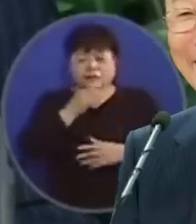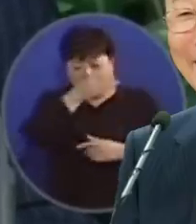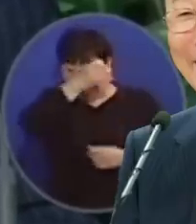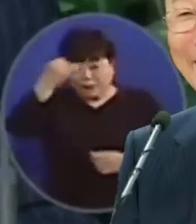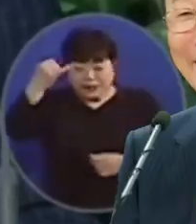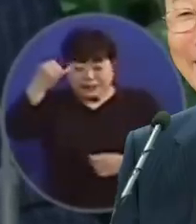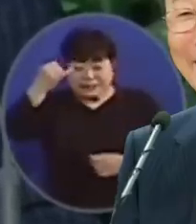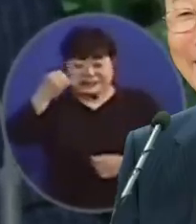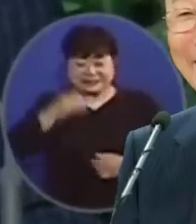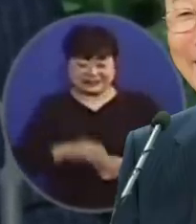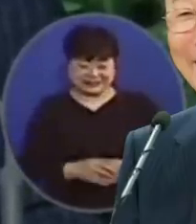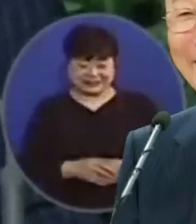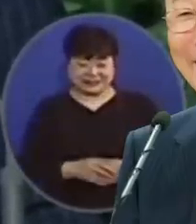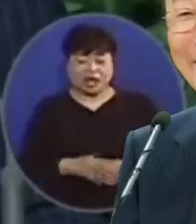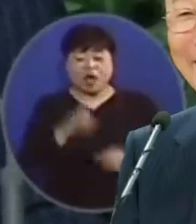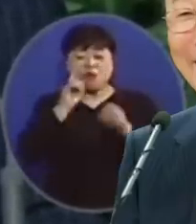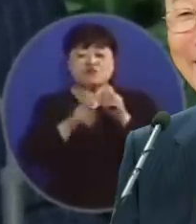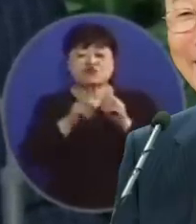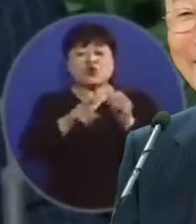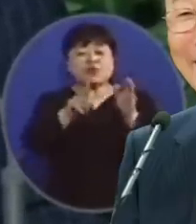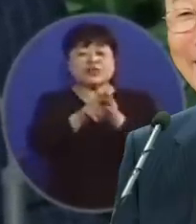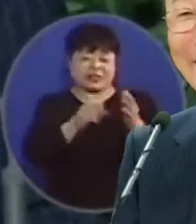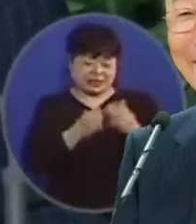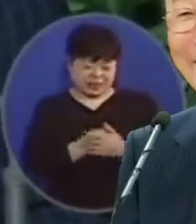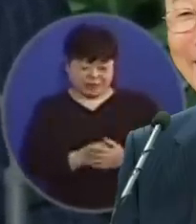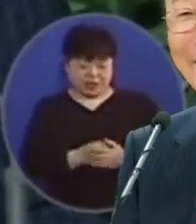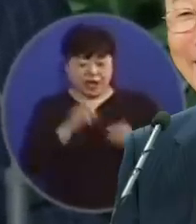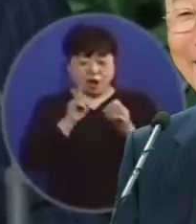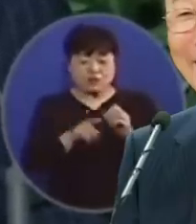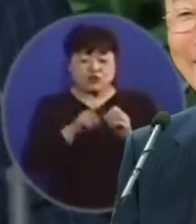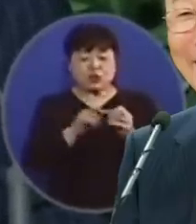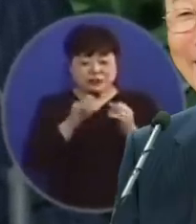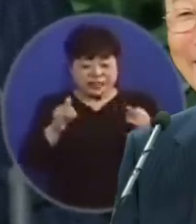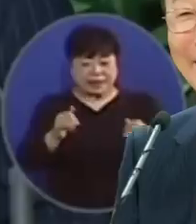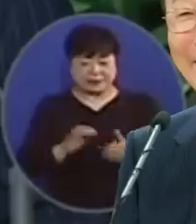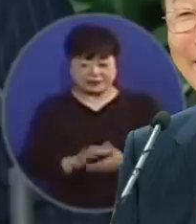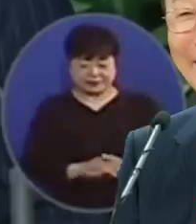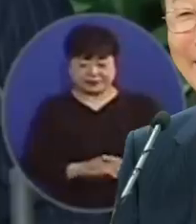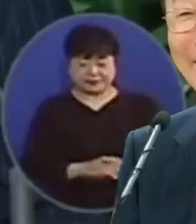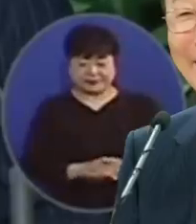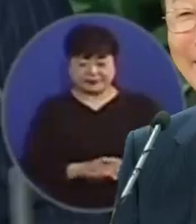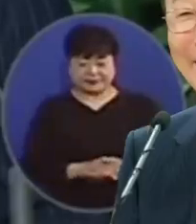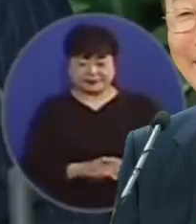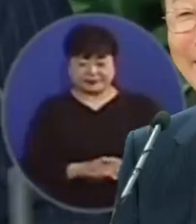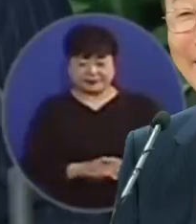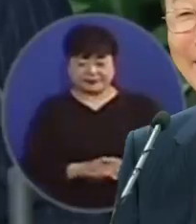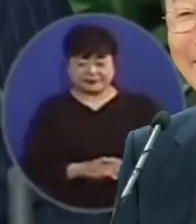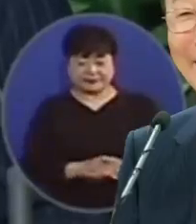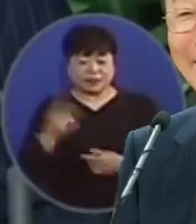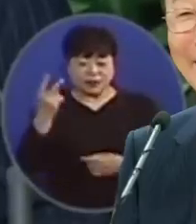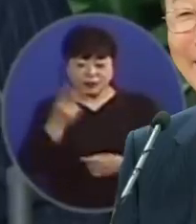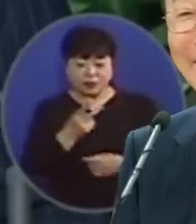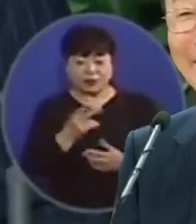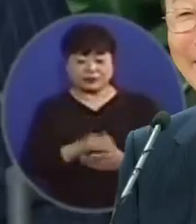할머님이 철저한 불교 신자였는데 불교 신자의 신앙에다가 또